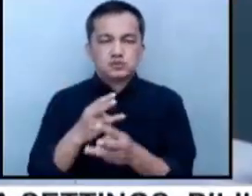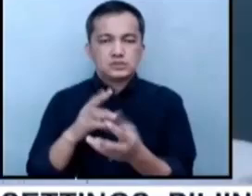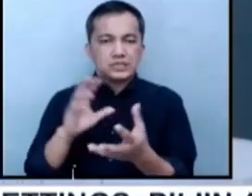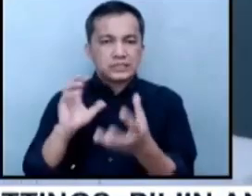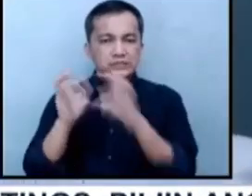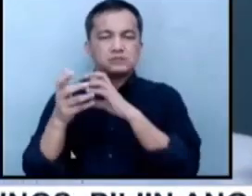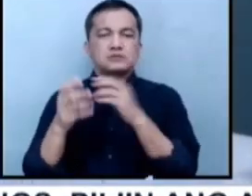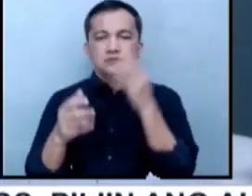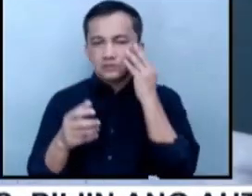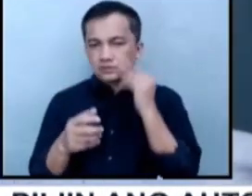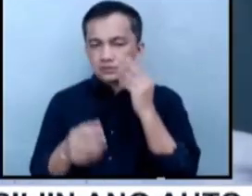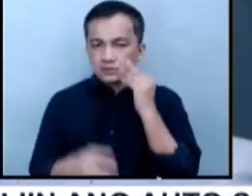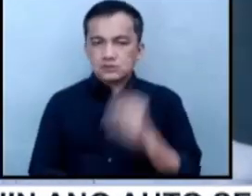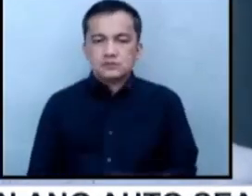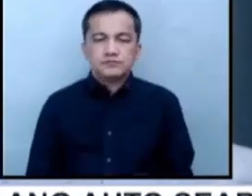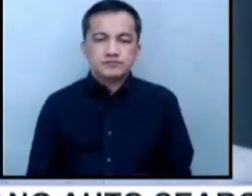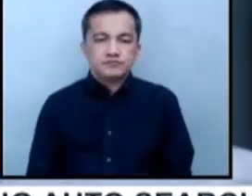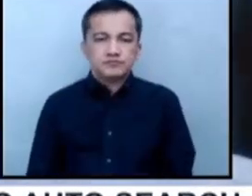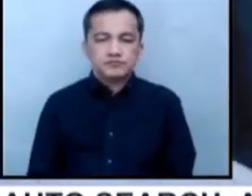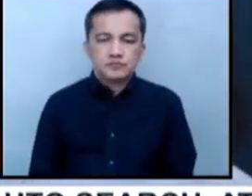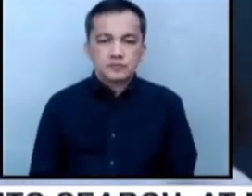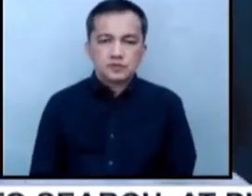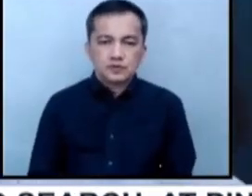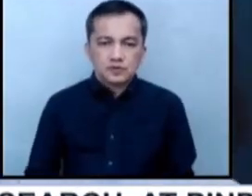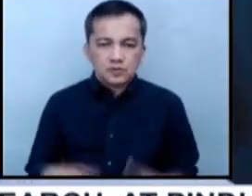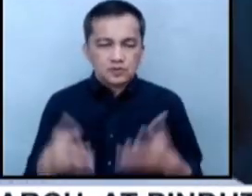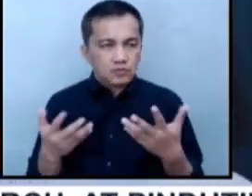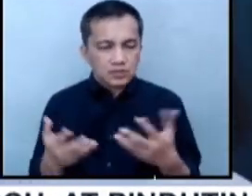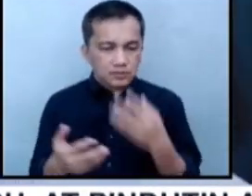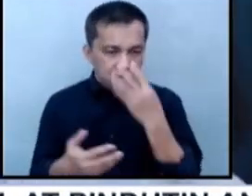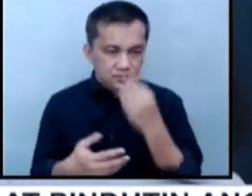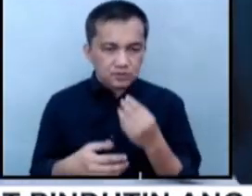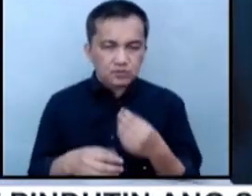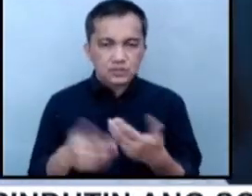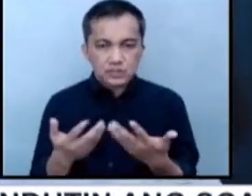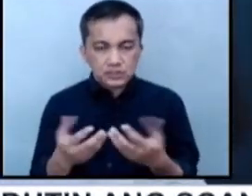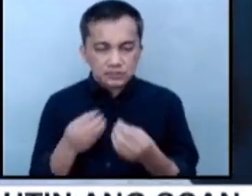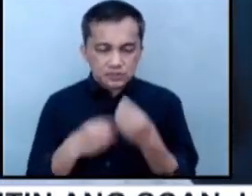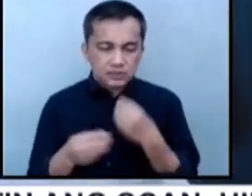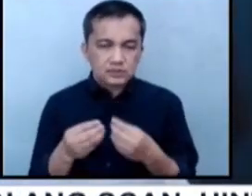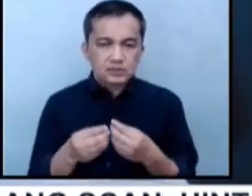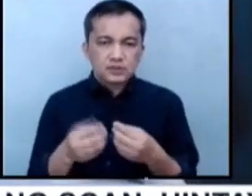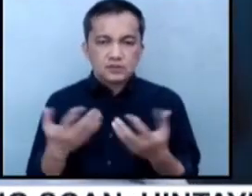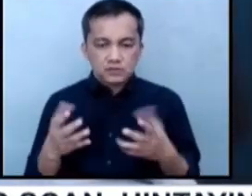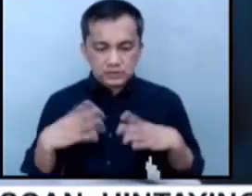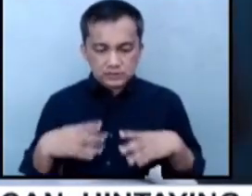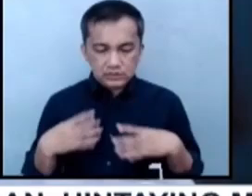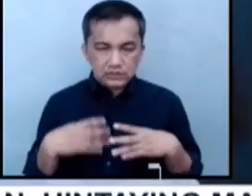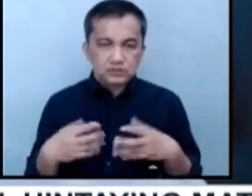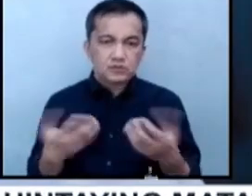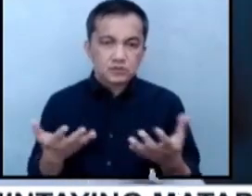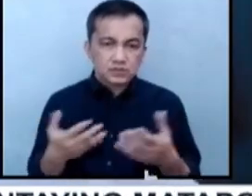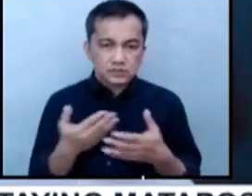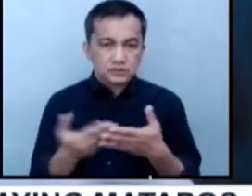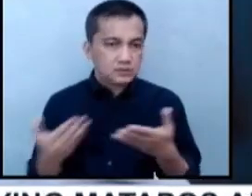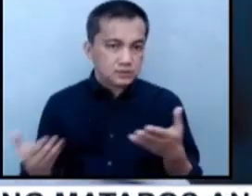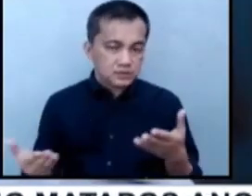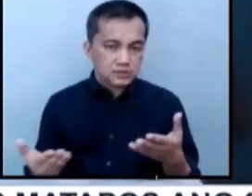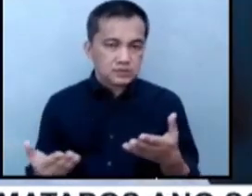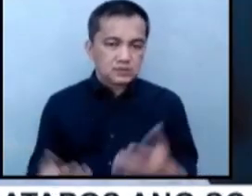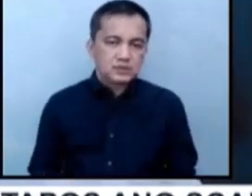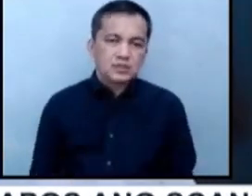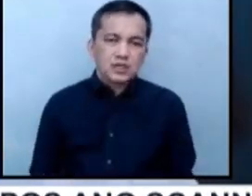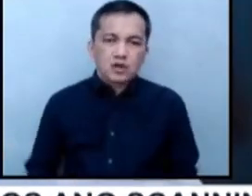nila wala na kaming matulugan wala na kami makainan wala kaming damit wala kaming gamit totally wash out